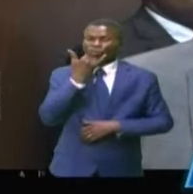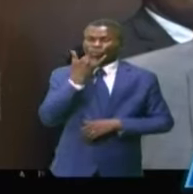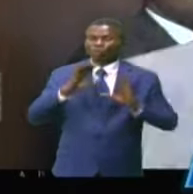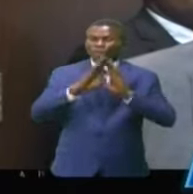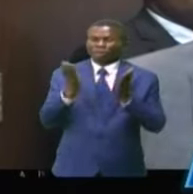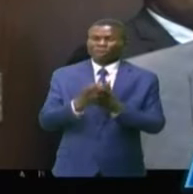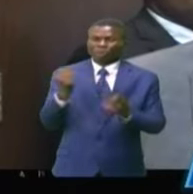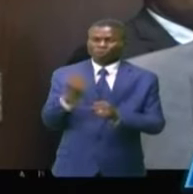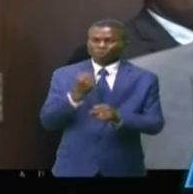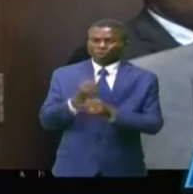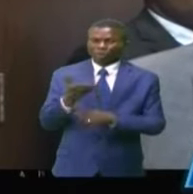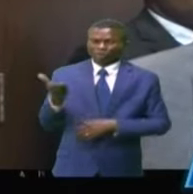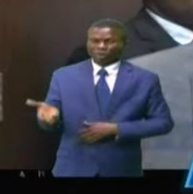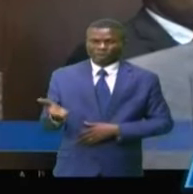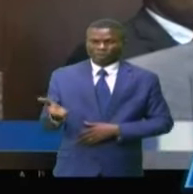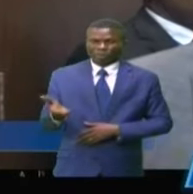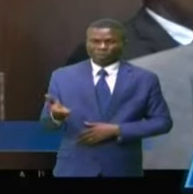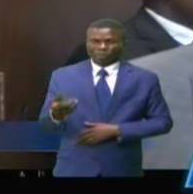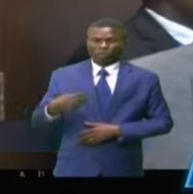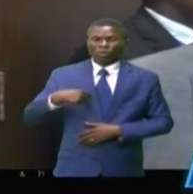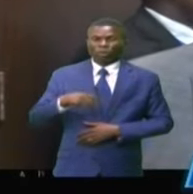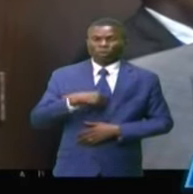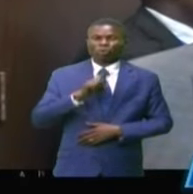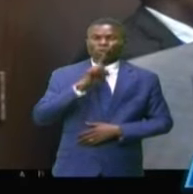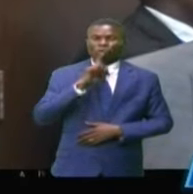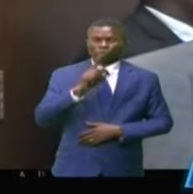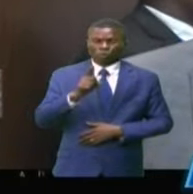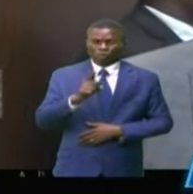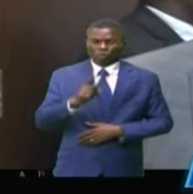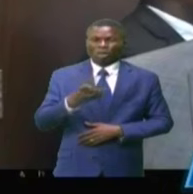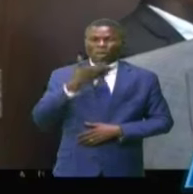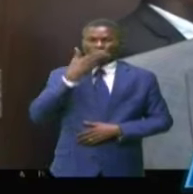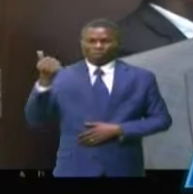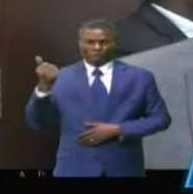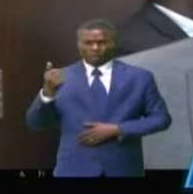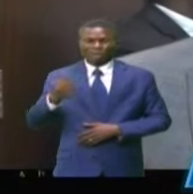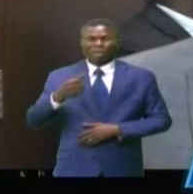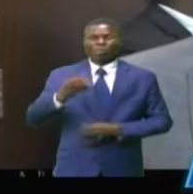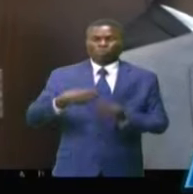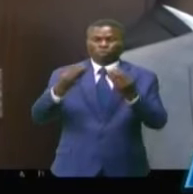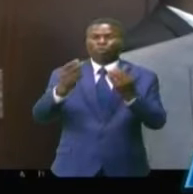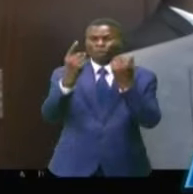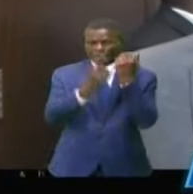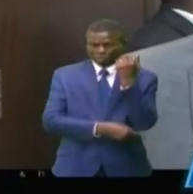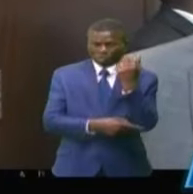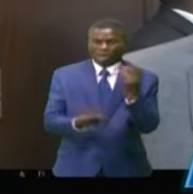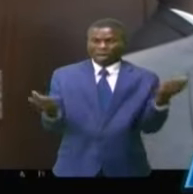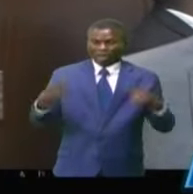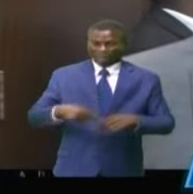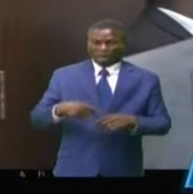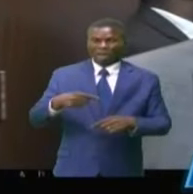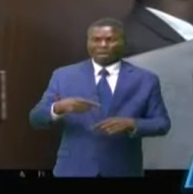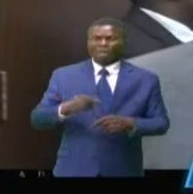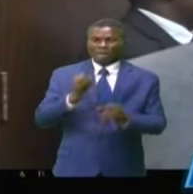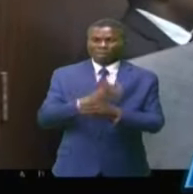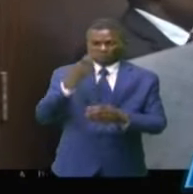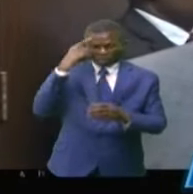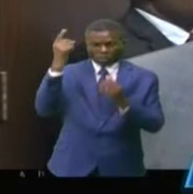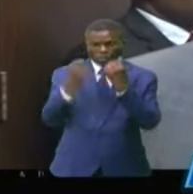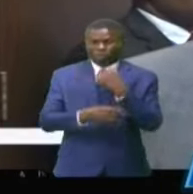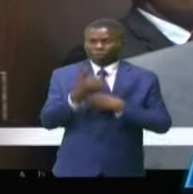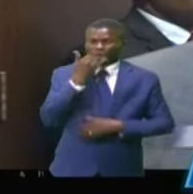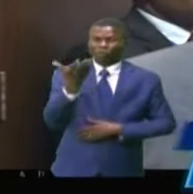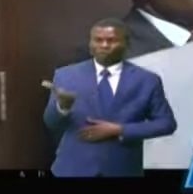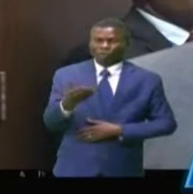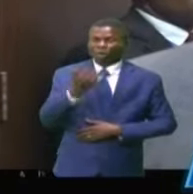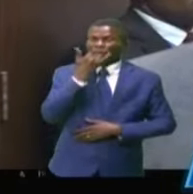les services. Nous sommes favorables à la sanction. Et lorsqu'il faudra sanctionner des fautes disciplinaires,